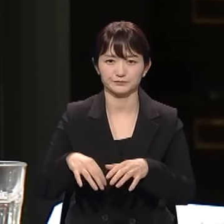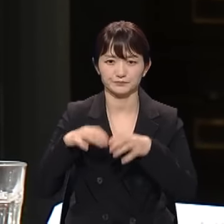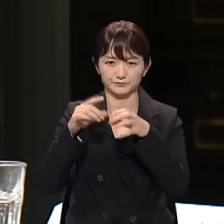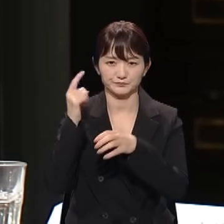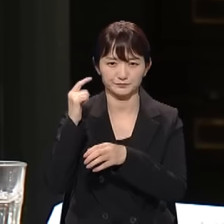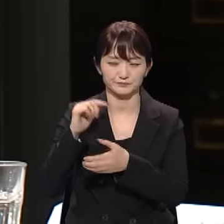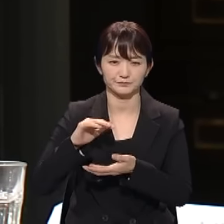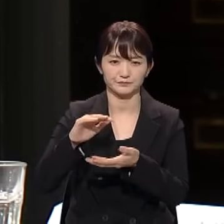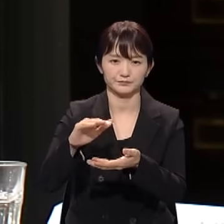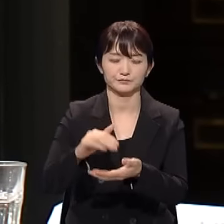픽 이어갑니다.